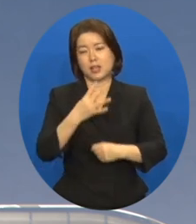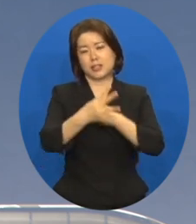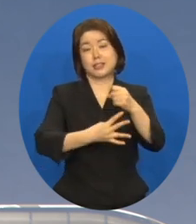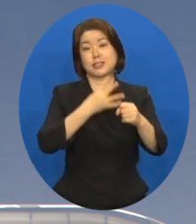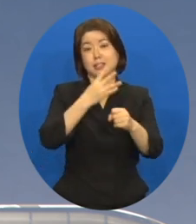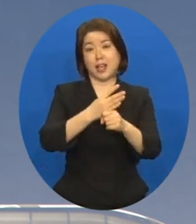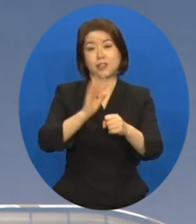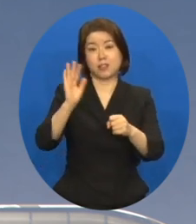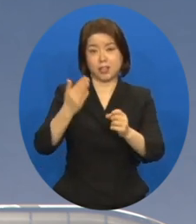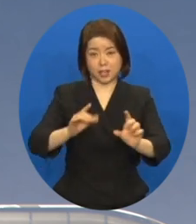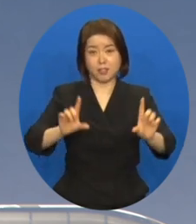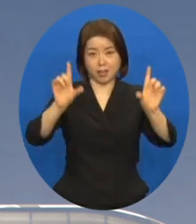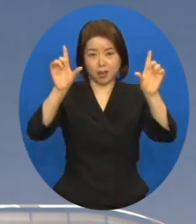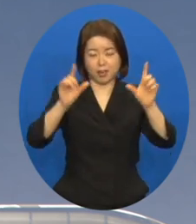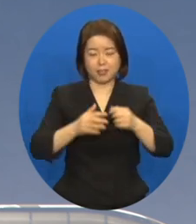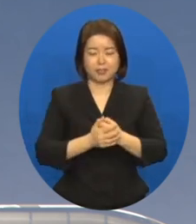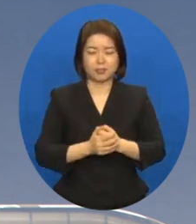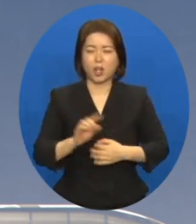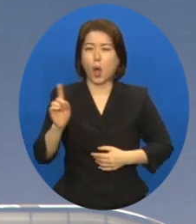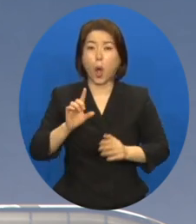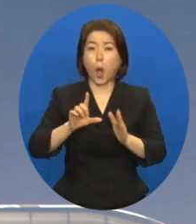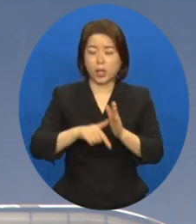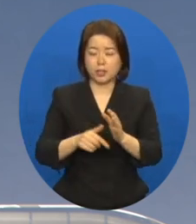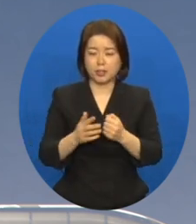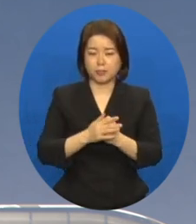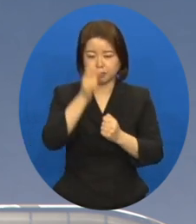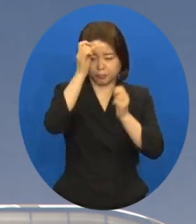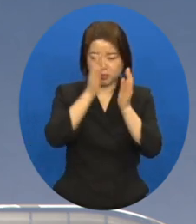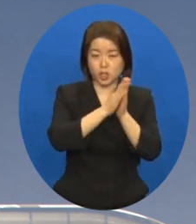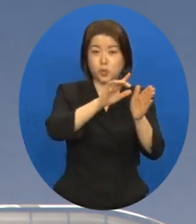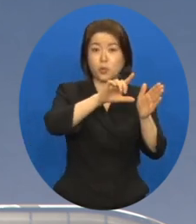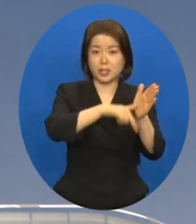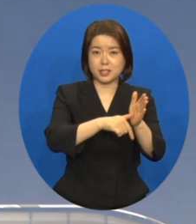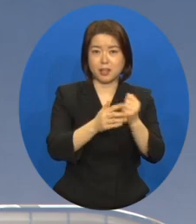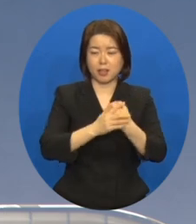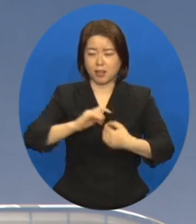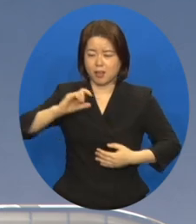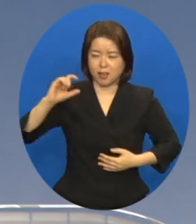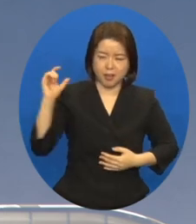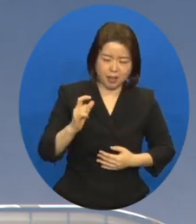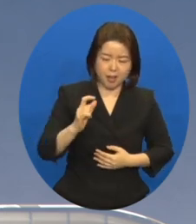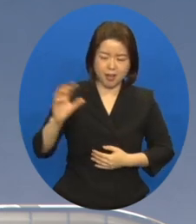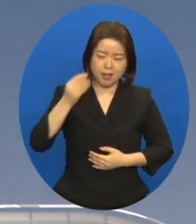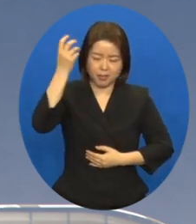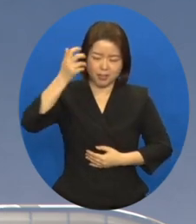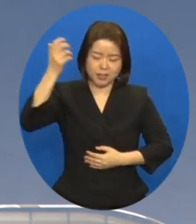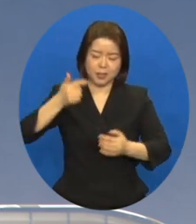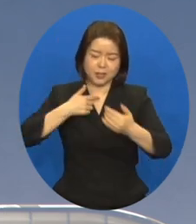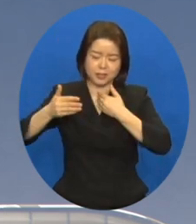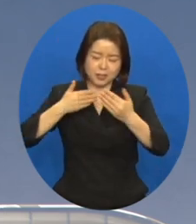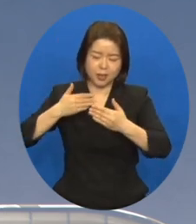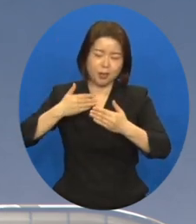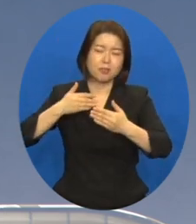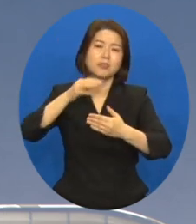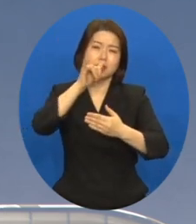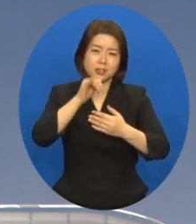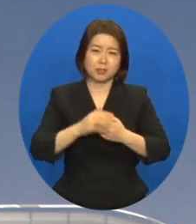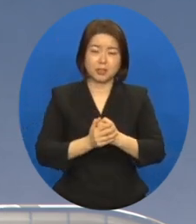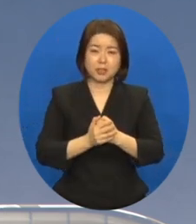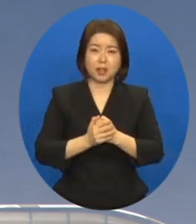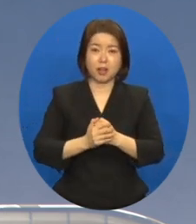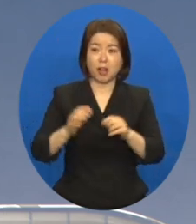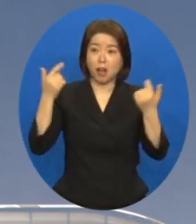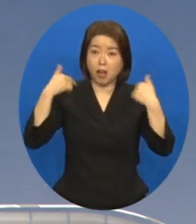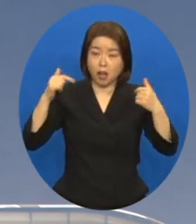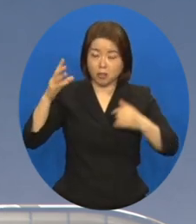4년째 되던 날 어느 날 기도하는 시간에 강력한 성령의 체험을 하게 됩니다.